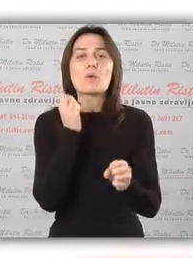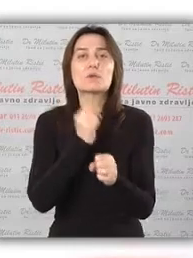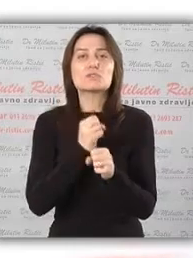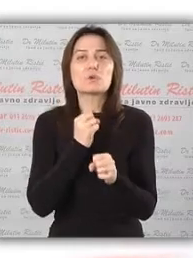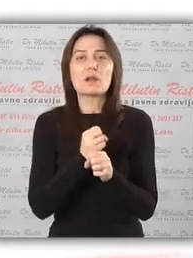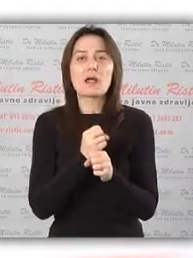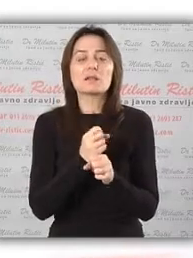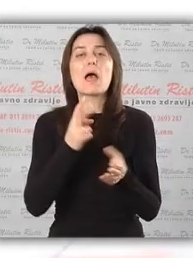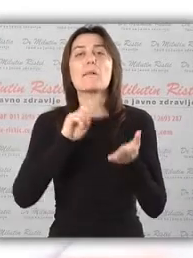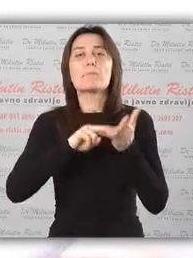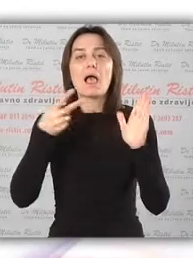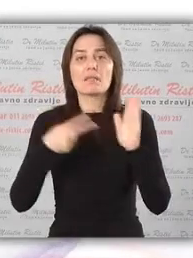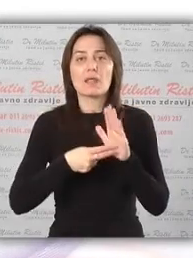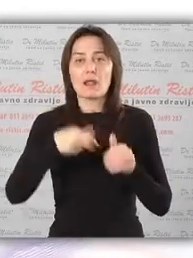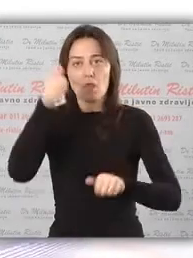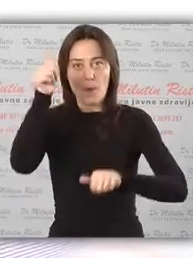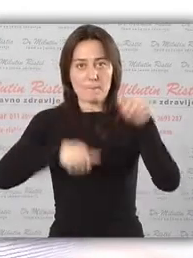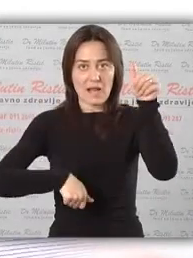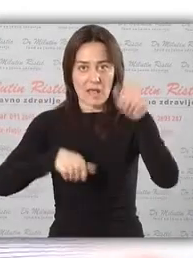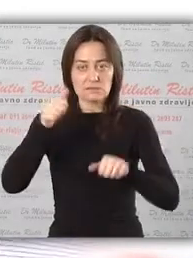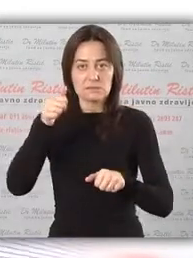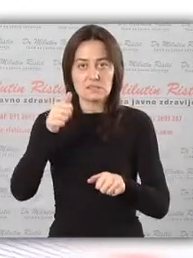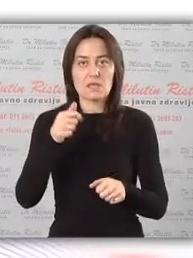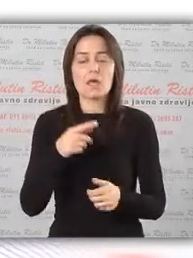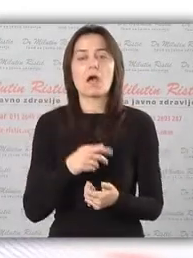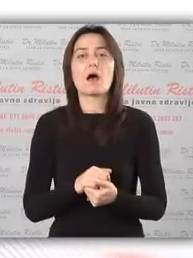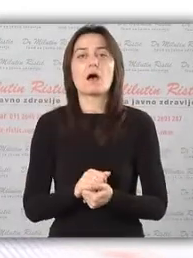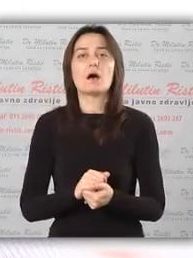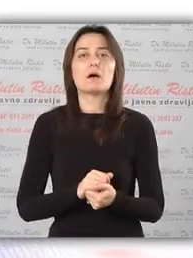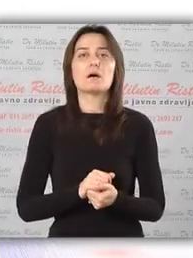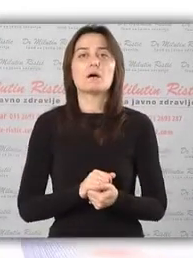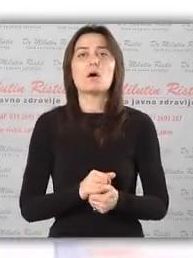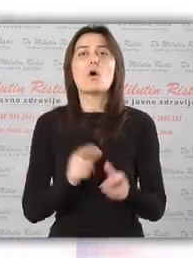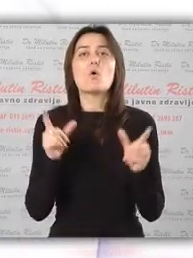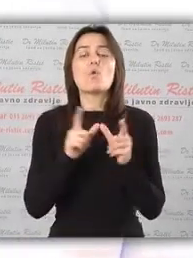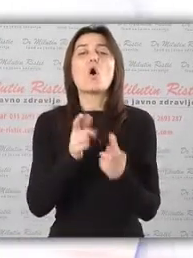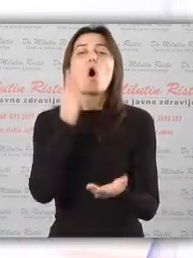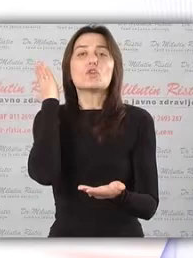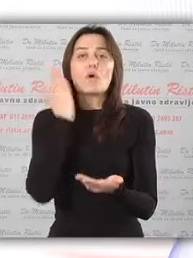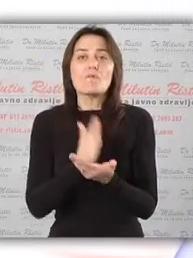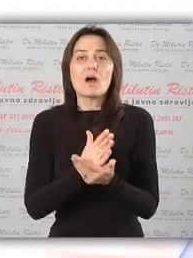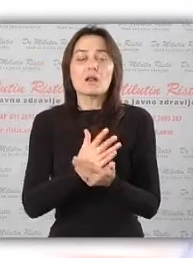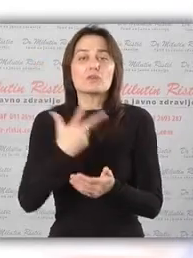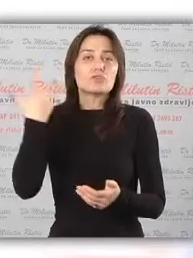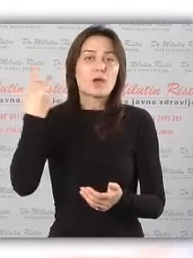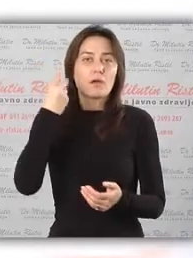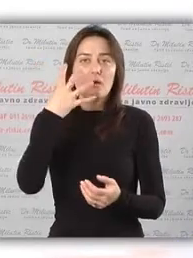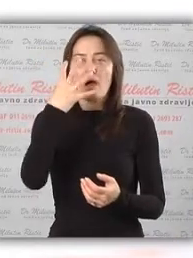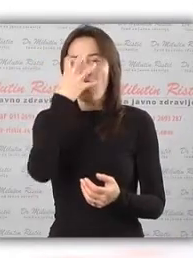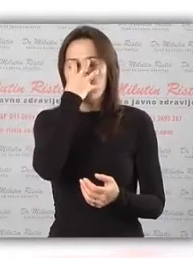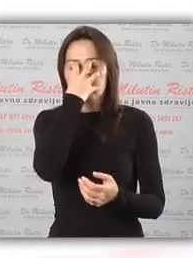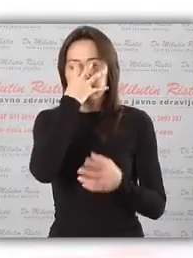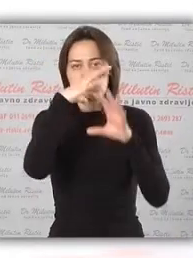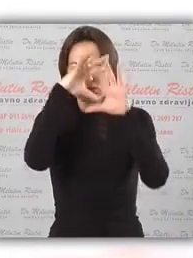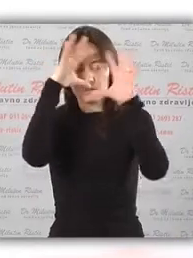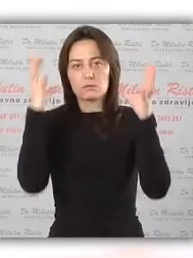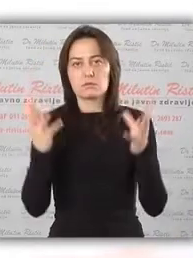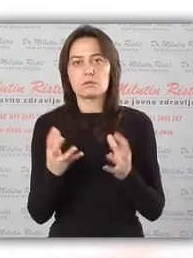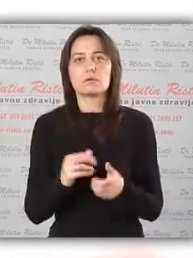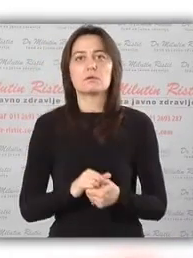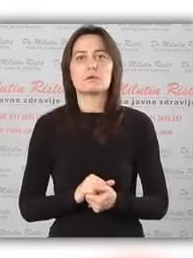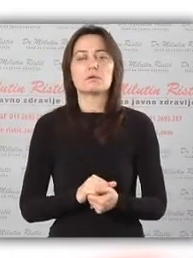kako bi se uradila planirana operacija pilonidalnog sinusa u odgovarajućoj anesteziji, opštoj